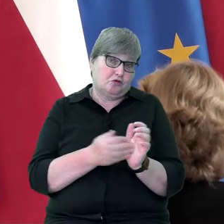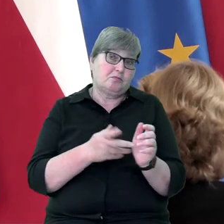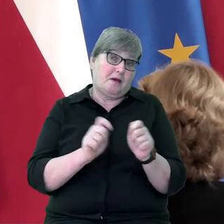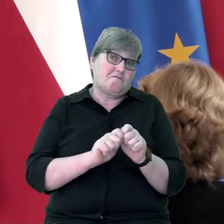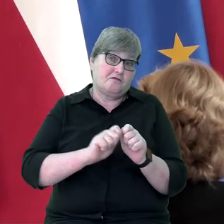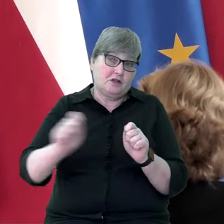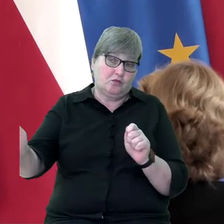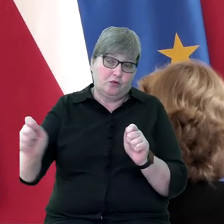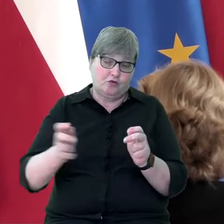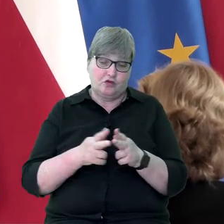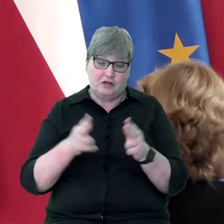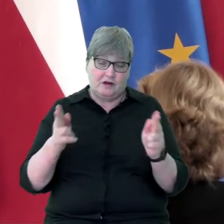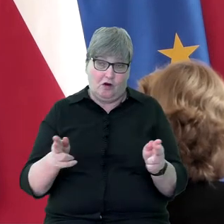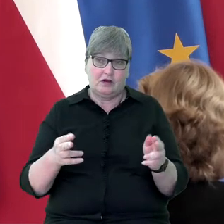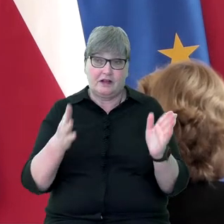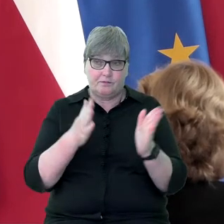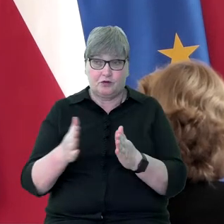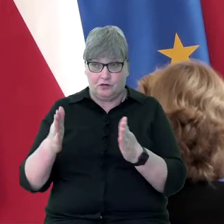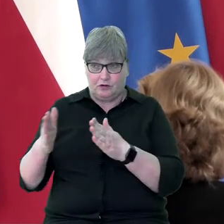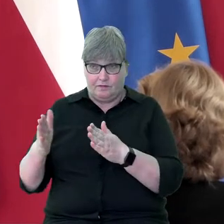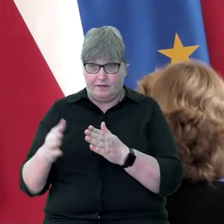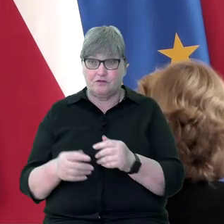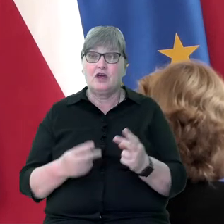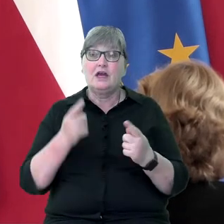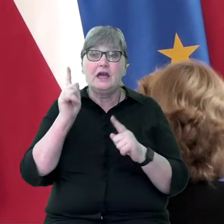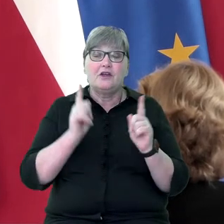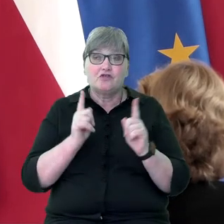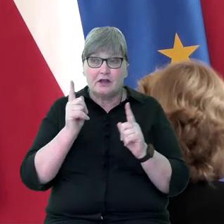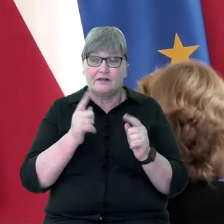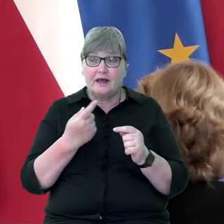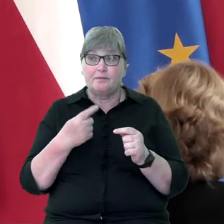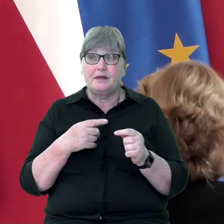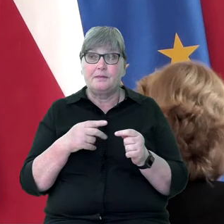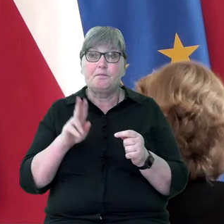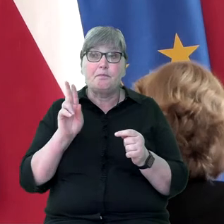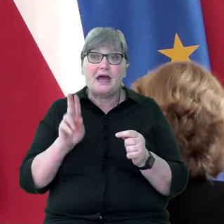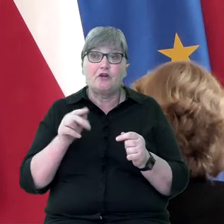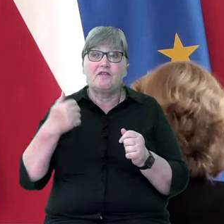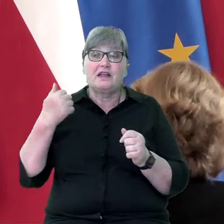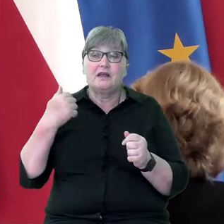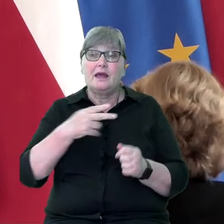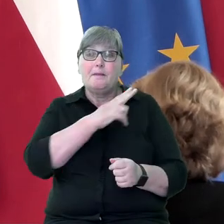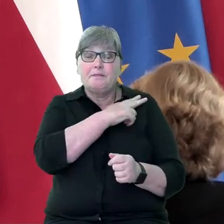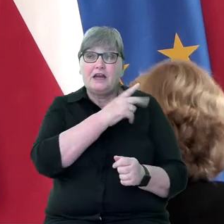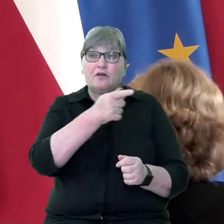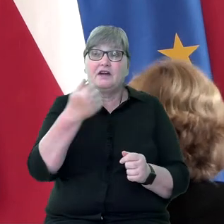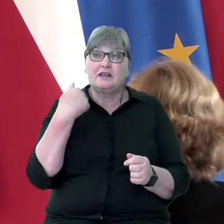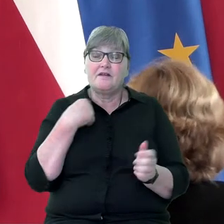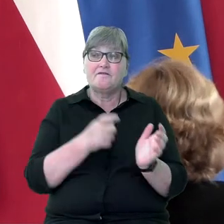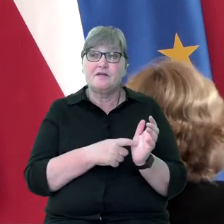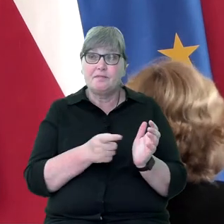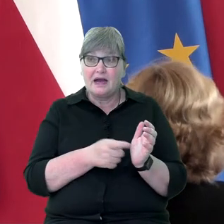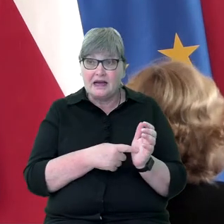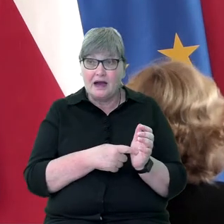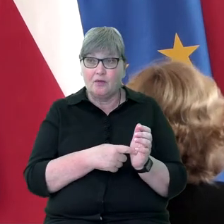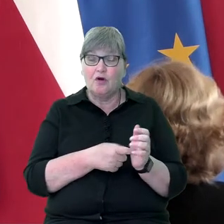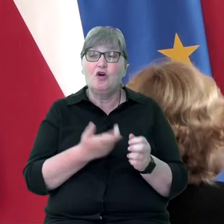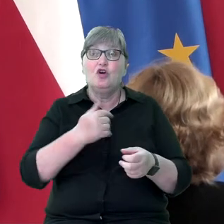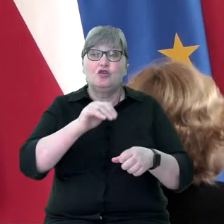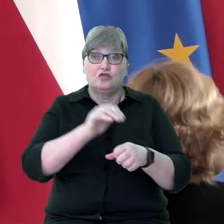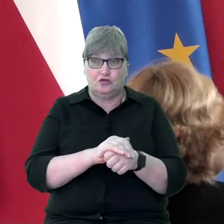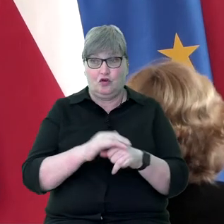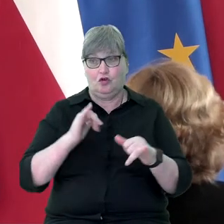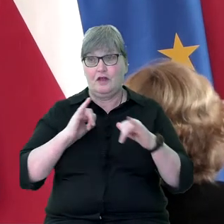przypadkach mianowanie wymagało zgody właściwej władzy naczelnej. Dotyczyło to osób, które nie ukończyły 18 roku życia